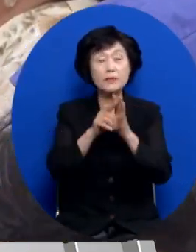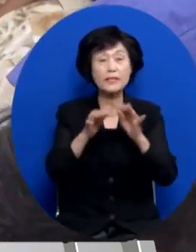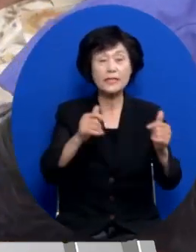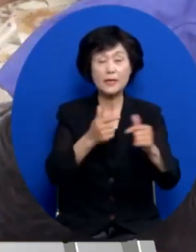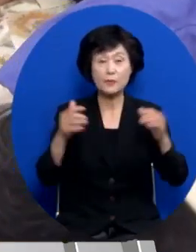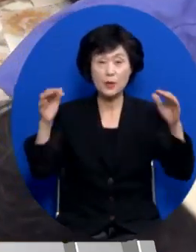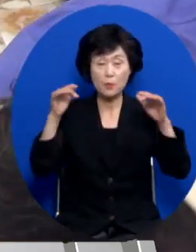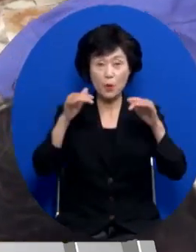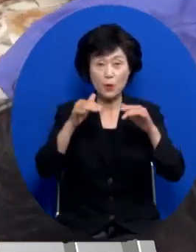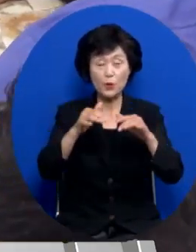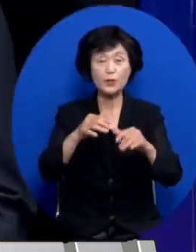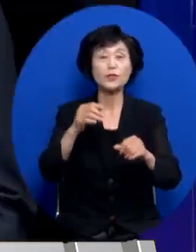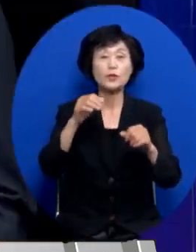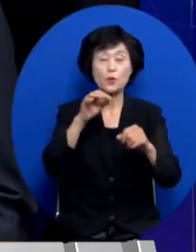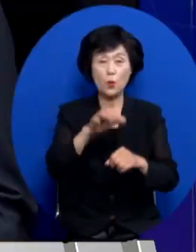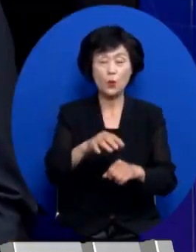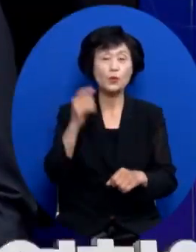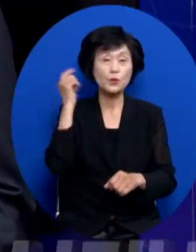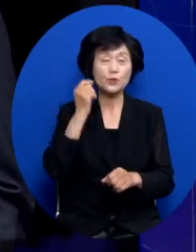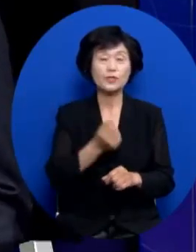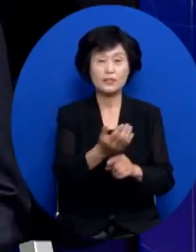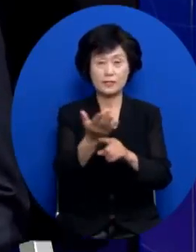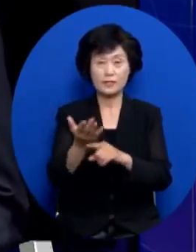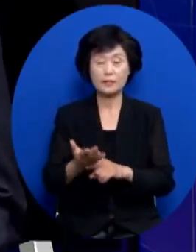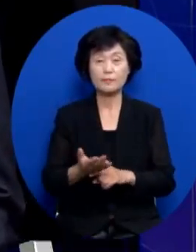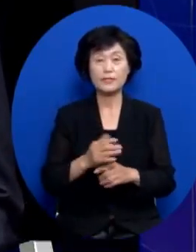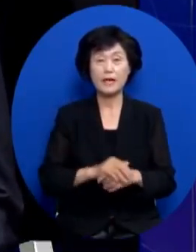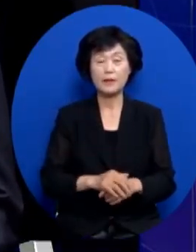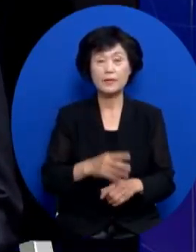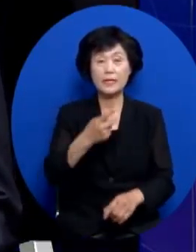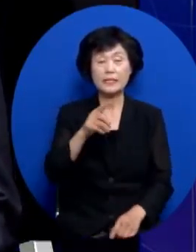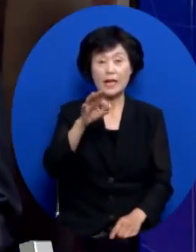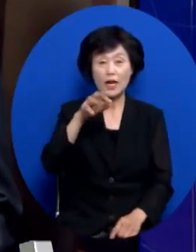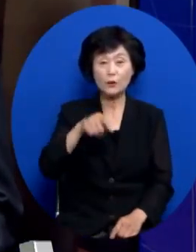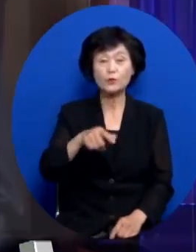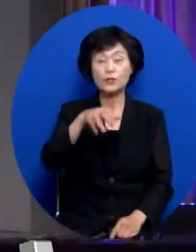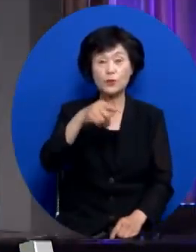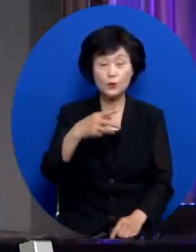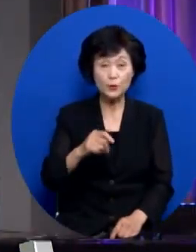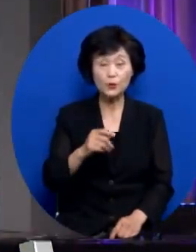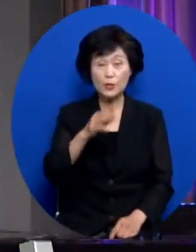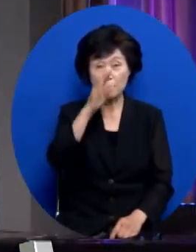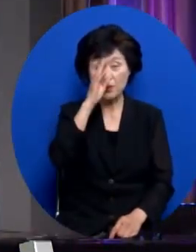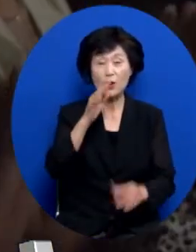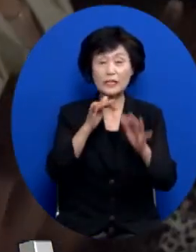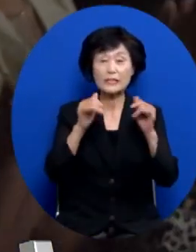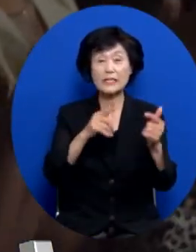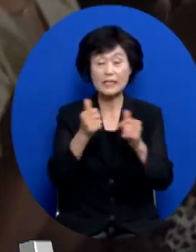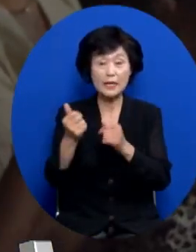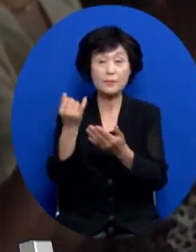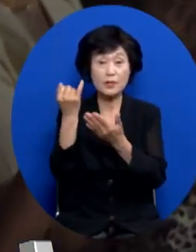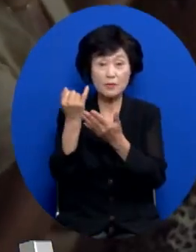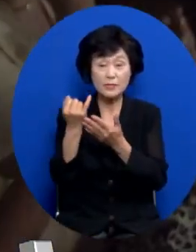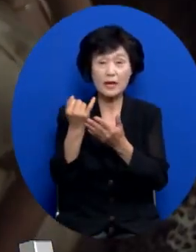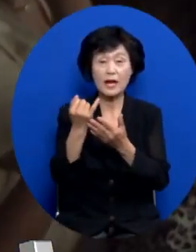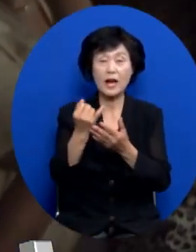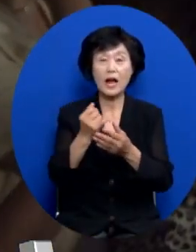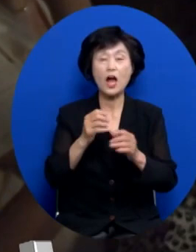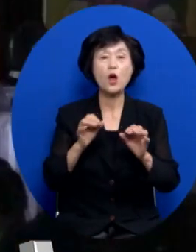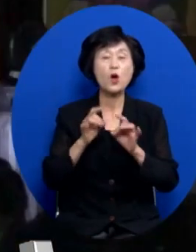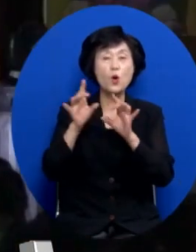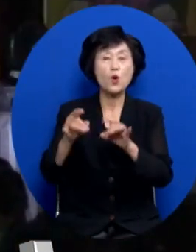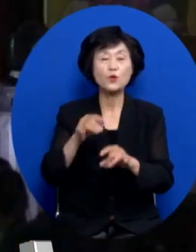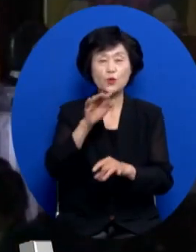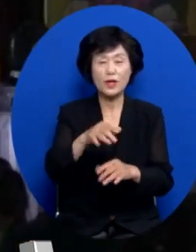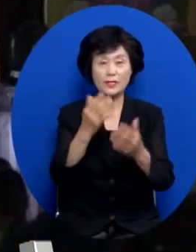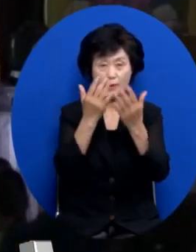예배 현장을 다녀왔습니다. 다운 증후군 작가이자 배우 정은혜 씨의 전시회와 토크 콘서트가 호주 시드니에서